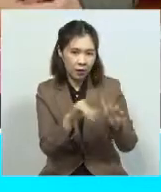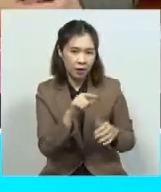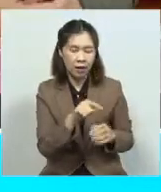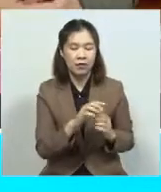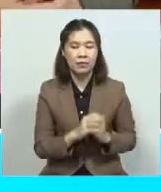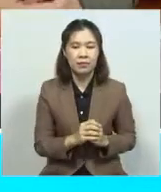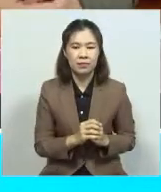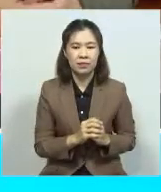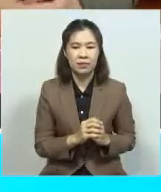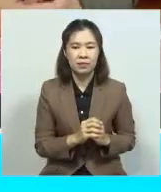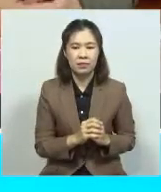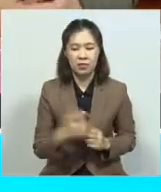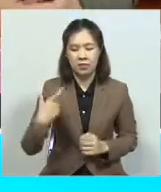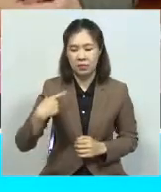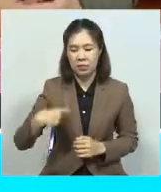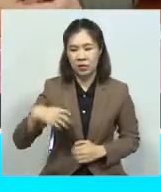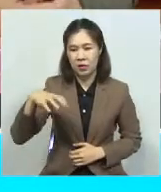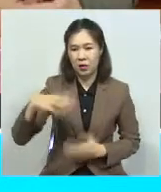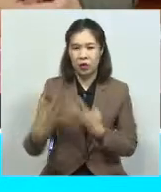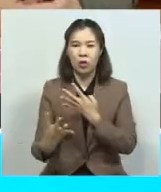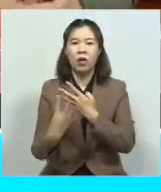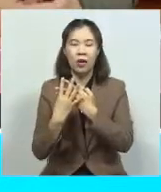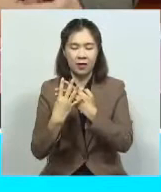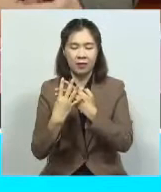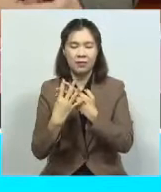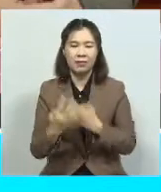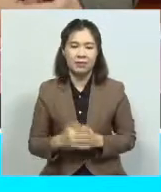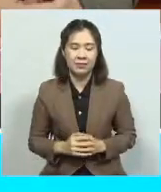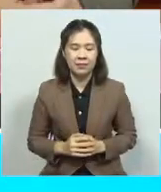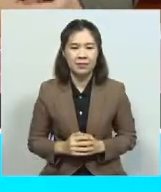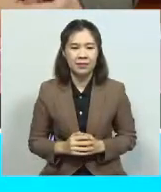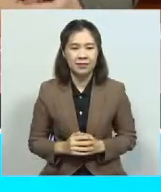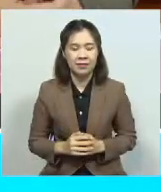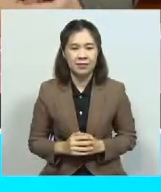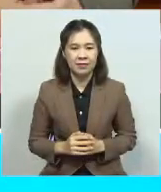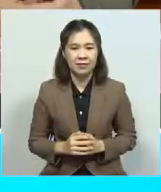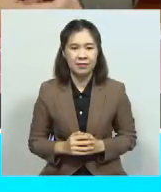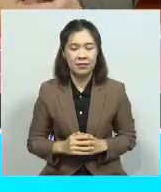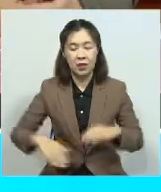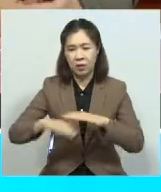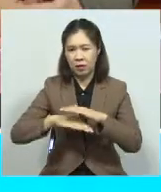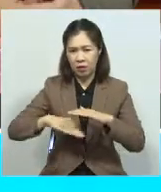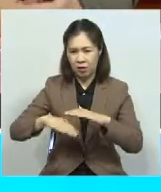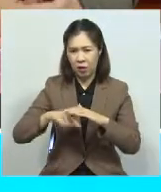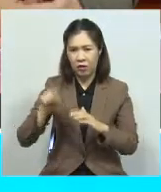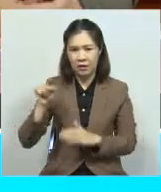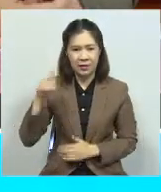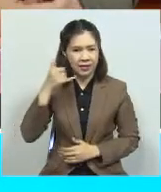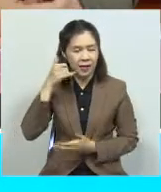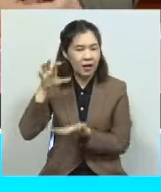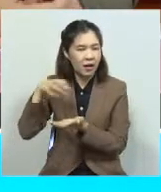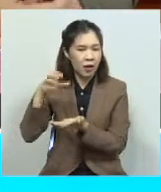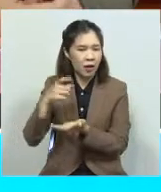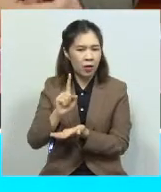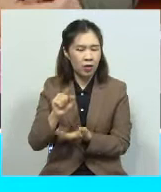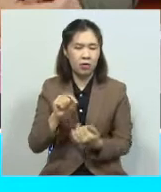ตัวขอมาศาลออกฝากขังนะครับต ่อครับ ค่ะเบื้องต้นเท่าที่ฟังท่านผู้กำกับเมื่อสักครู่นี้เรื่อง